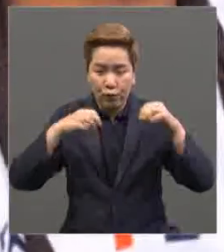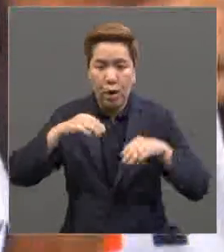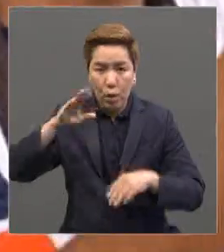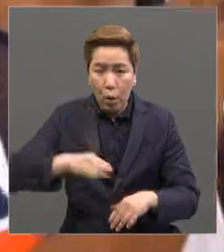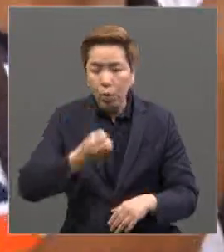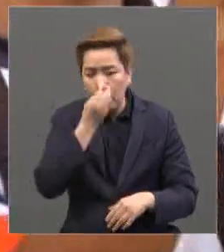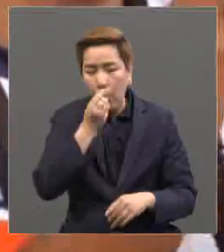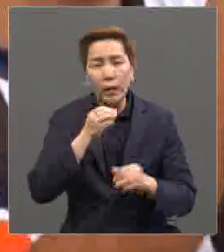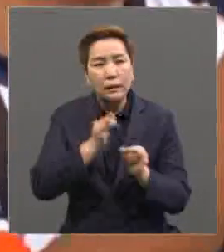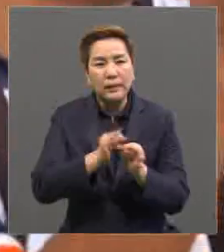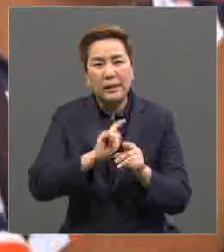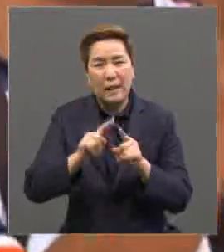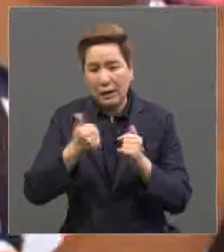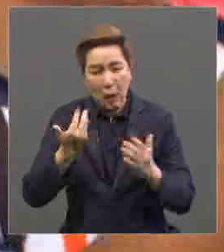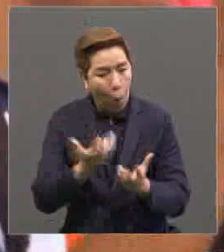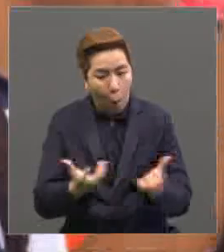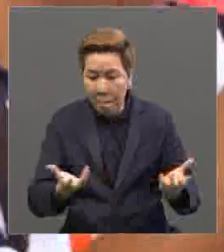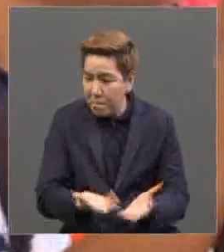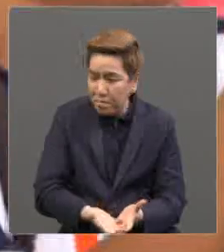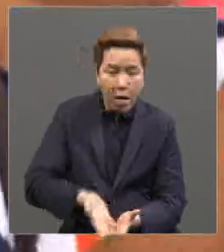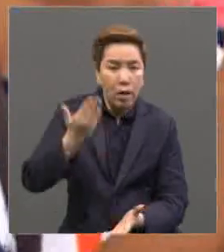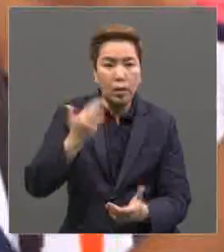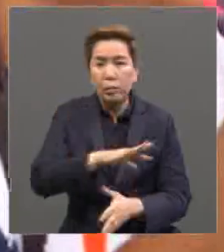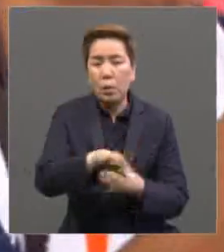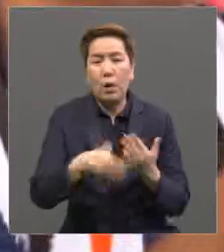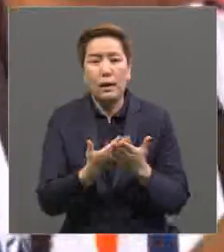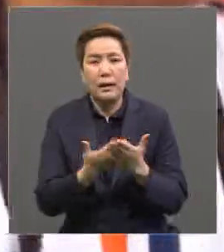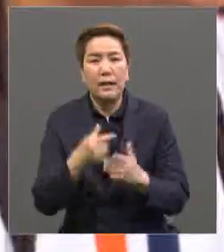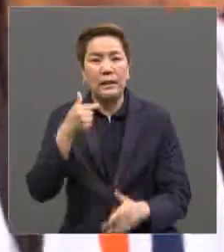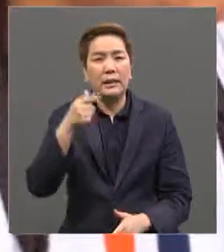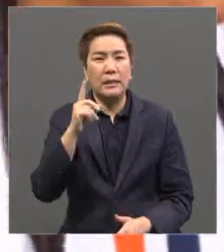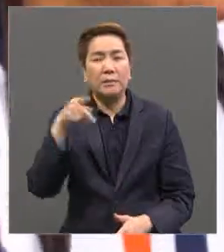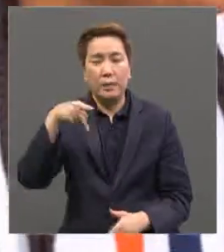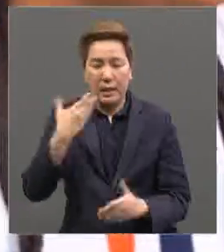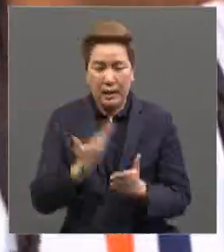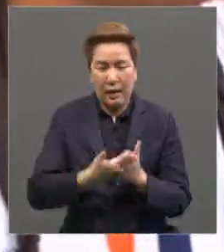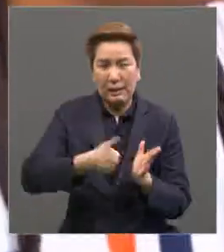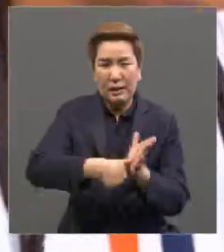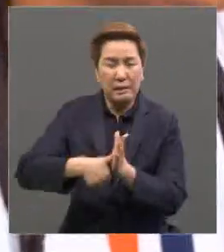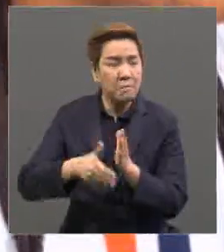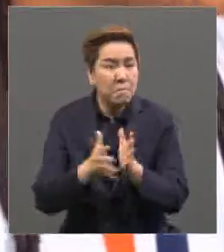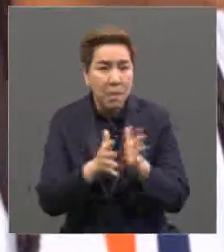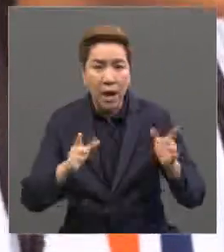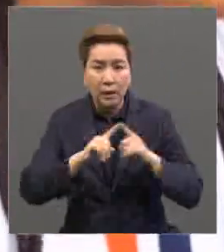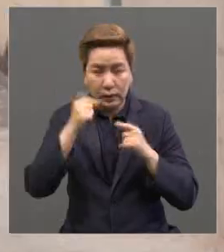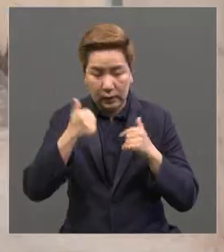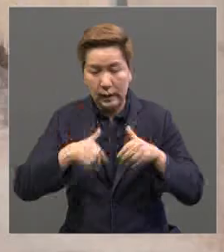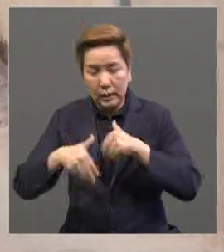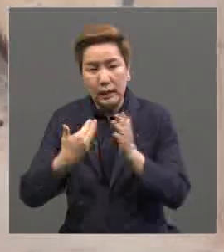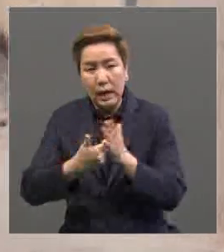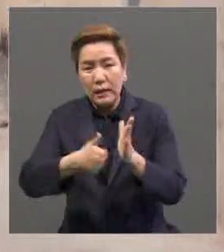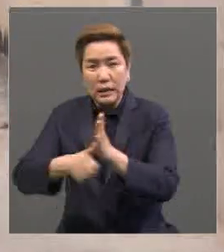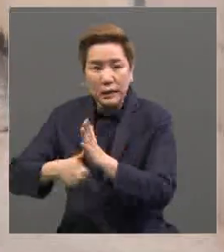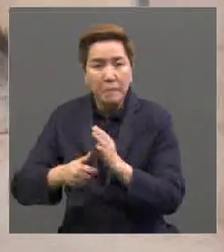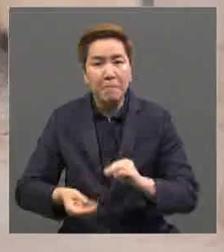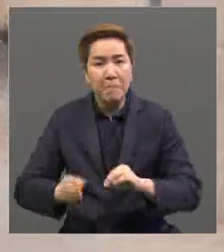ดอกเบี้ยเงินกู้เพราะตอนนี้ทุกอย่างขึ้นราคาจนหนี้ครัวเรือนต่อ GDPสูงที่สุดในประวัติศาสตร์ที่นี่สาธารณะ